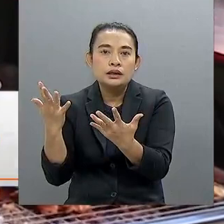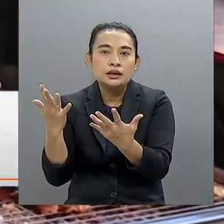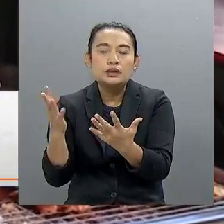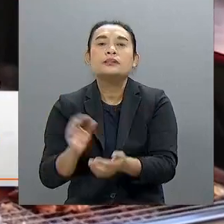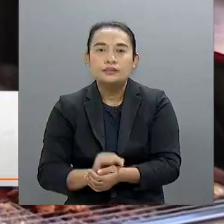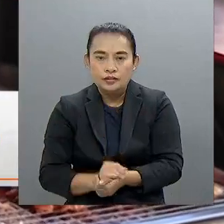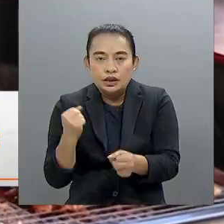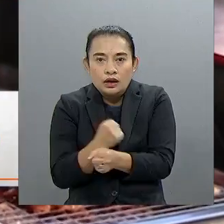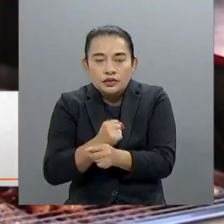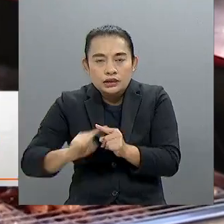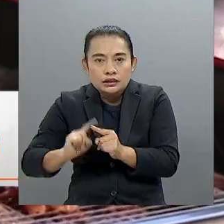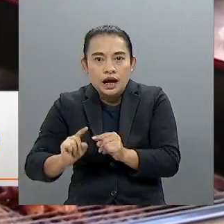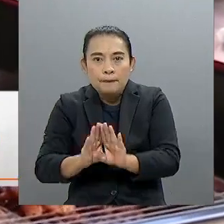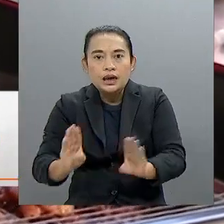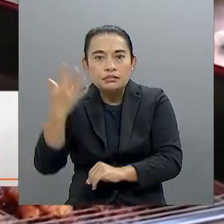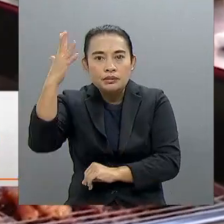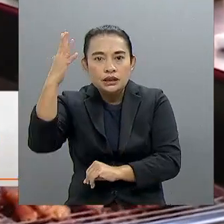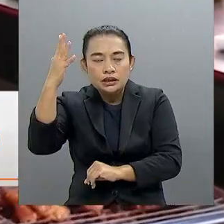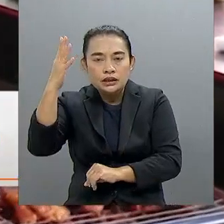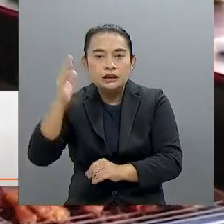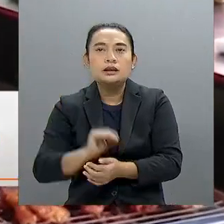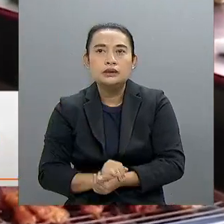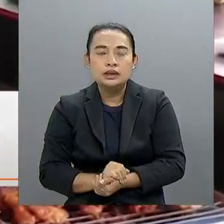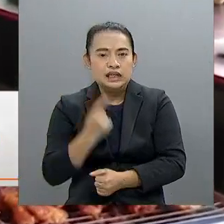อเขาก็ไมได้เปิดให